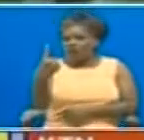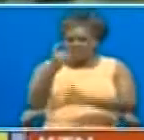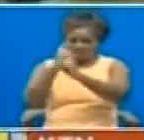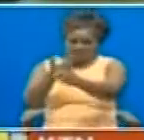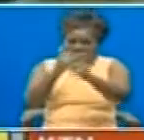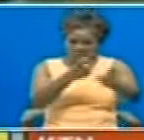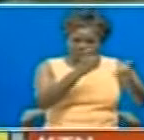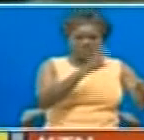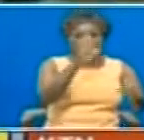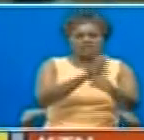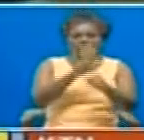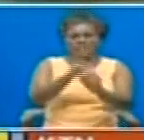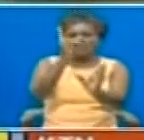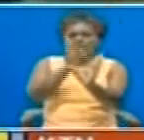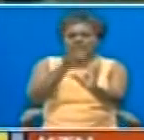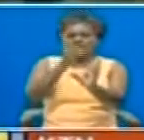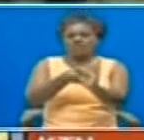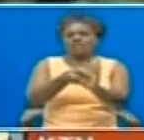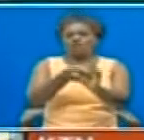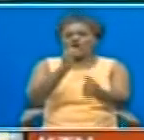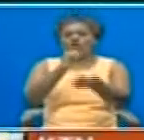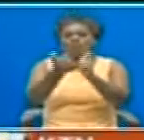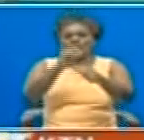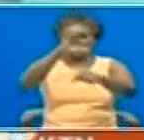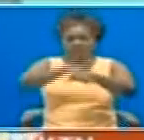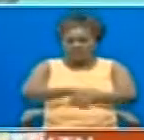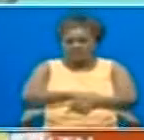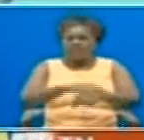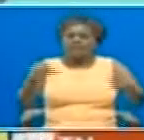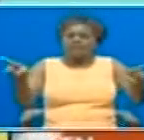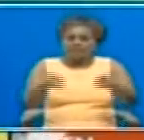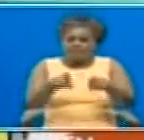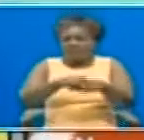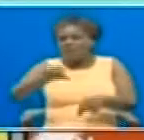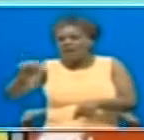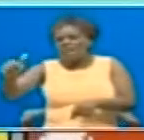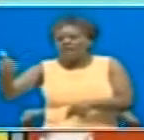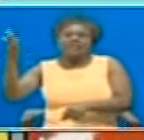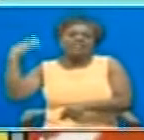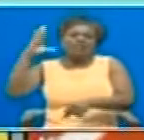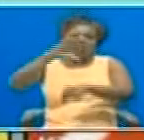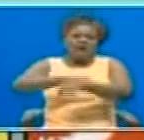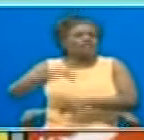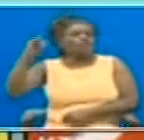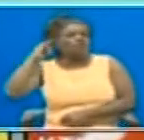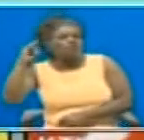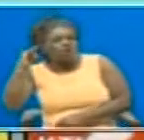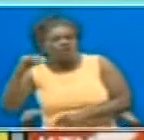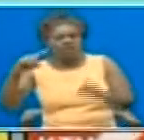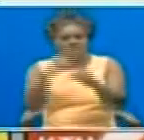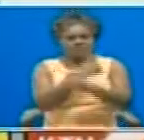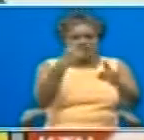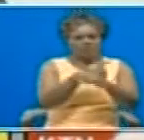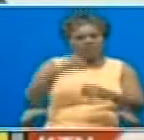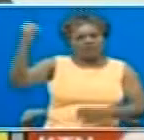zawadi tele ambazo walioshiriki shindano hilo wamepokea. Aidha, wapo wale ambao hapo awali walipokea simu za rununu na vifaa vya